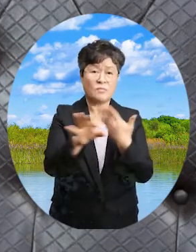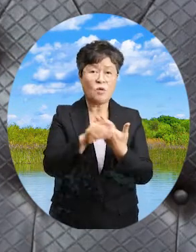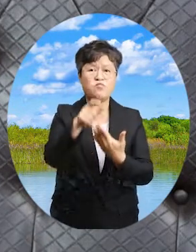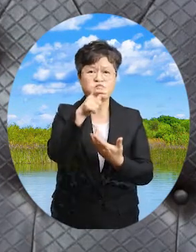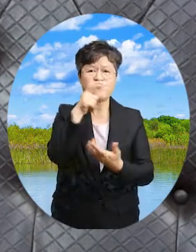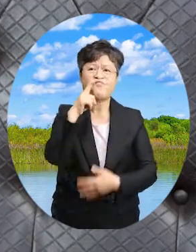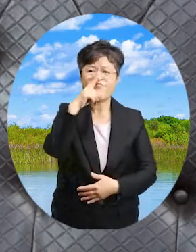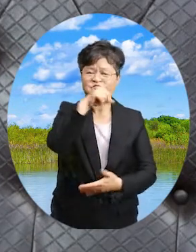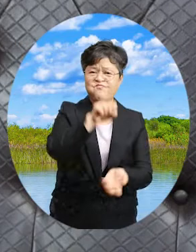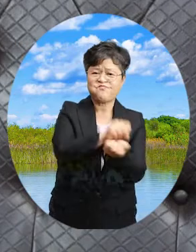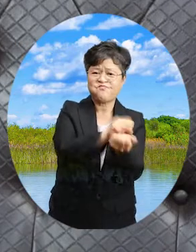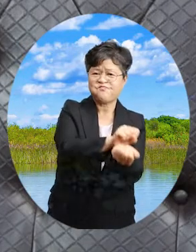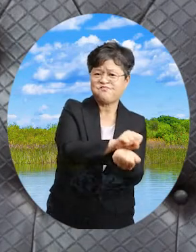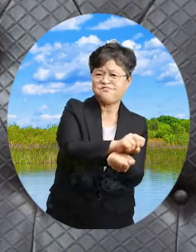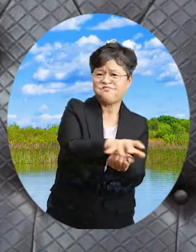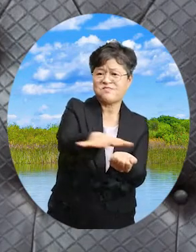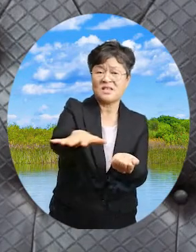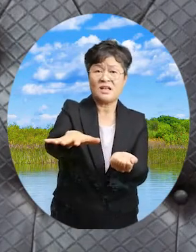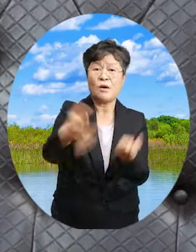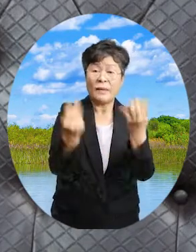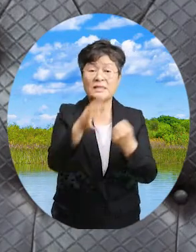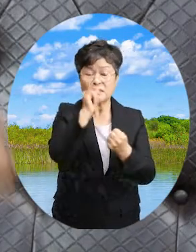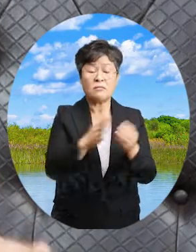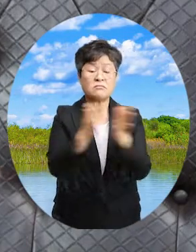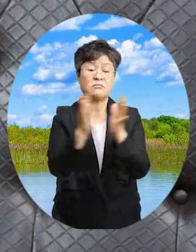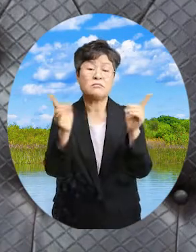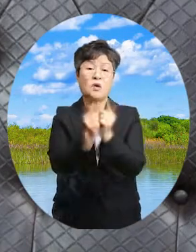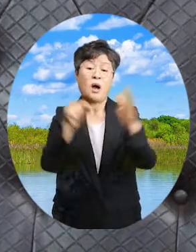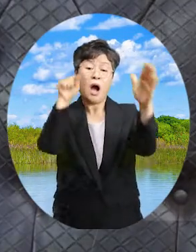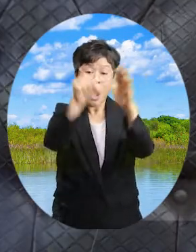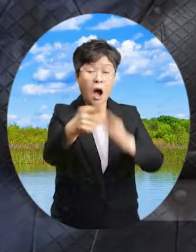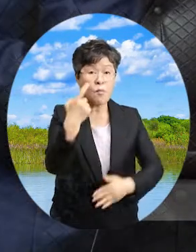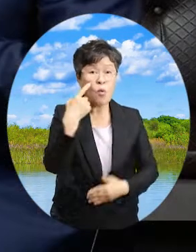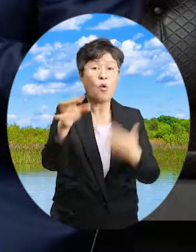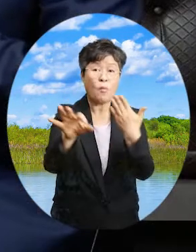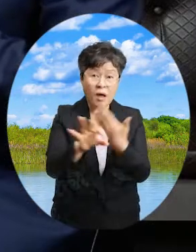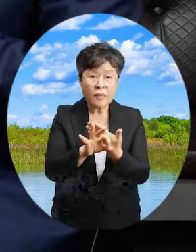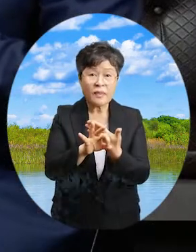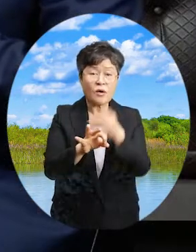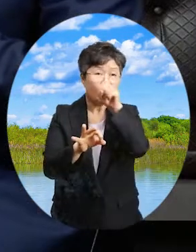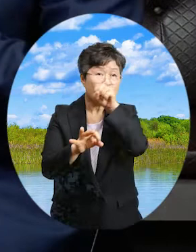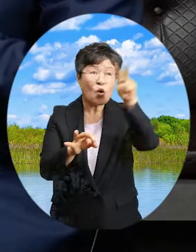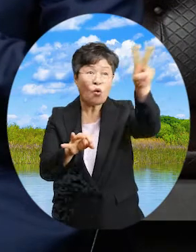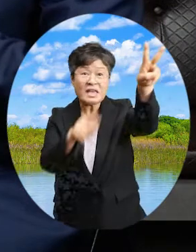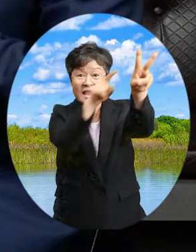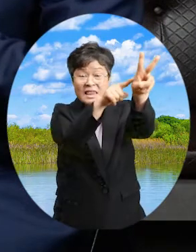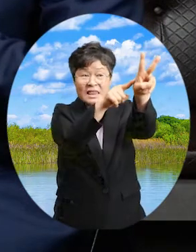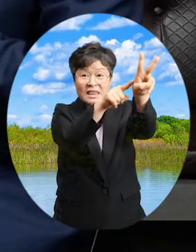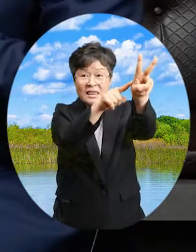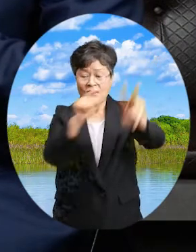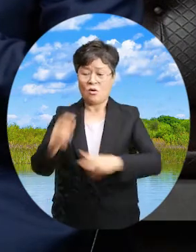꾸려서 여기는 비상한 관점을 가지고 조금 더 적극적으로 협력해야 된다. 예. 이런 경우엔